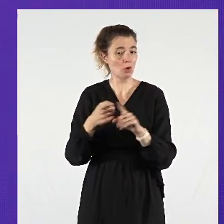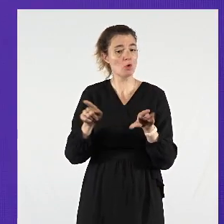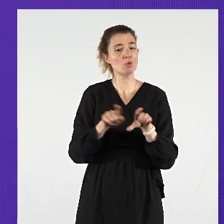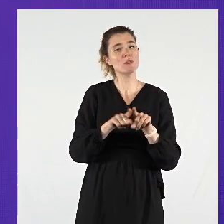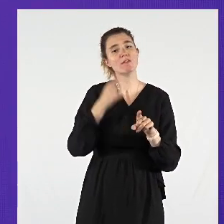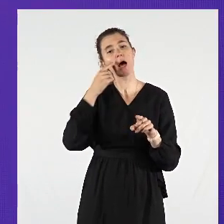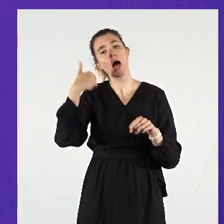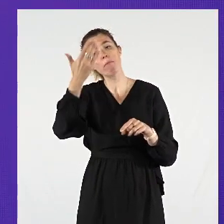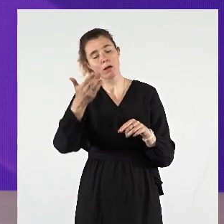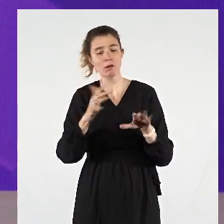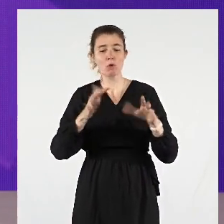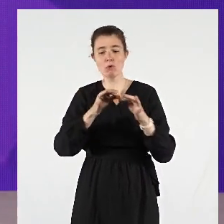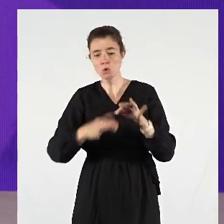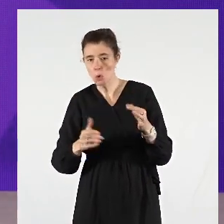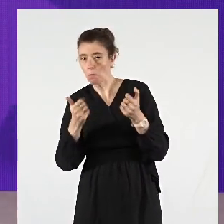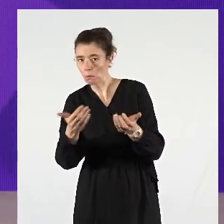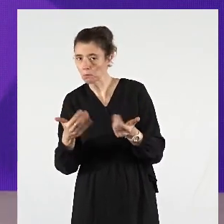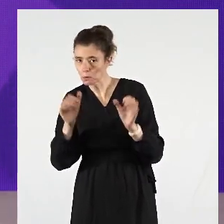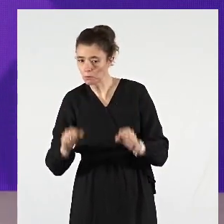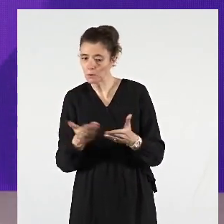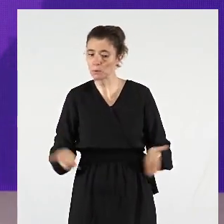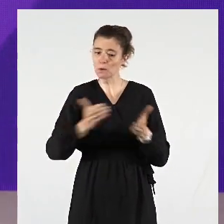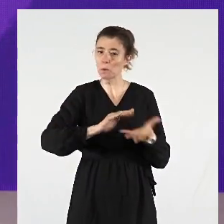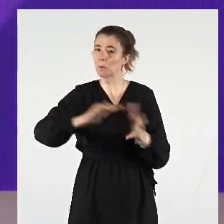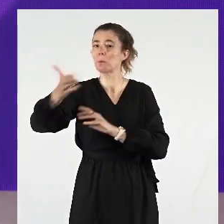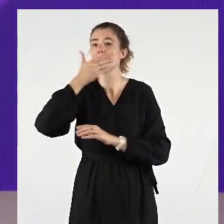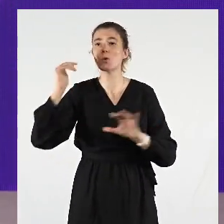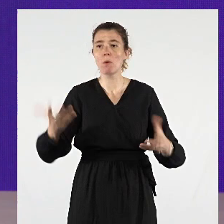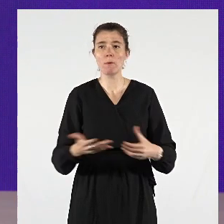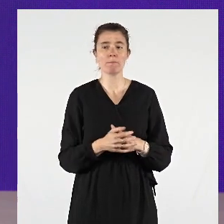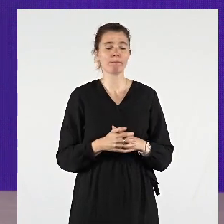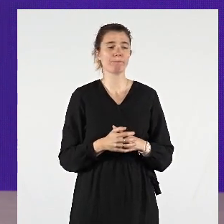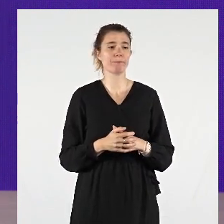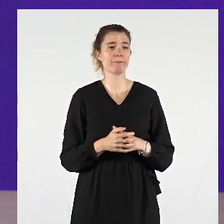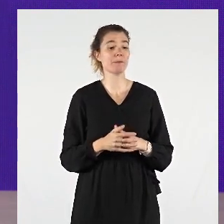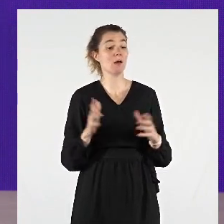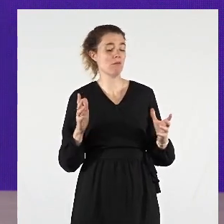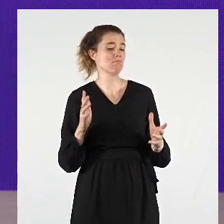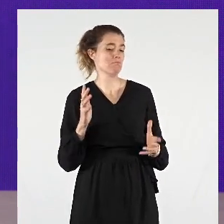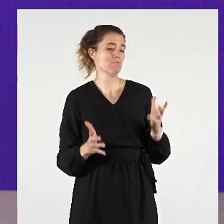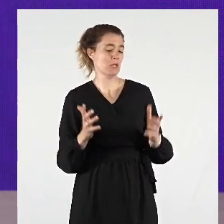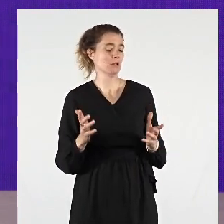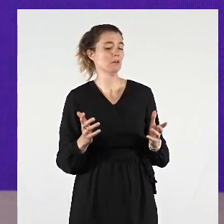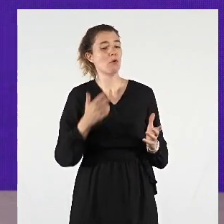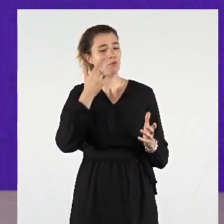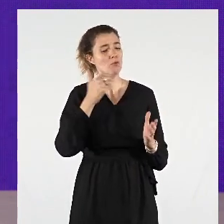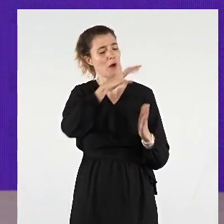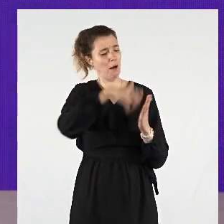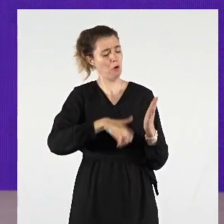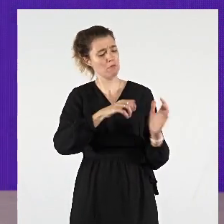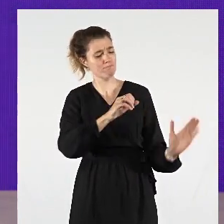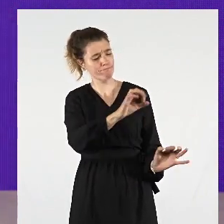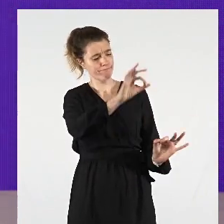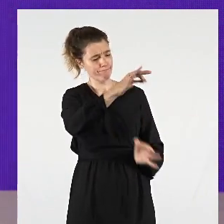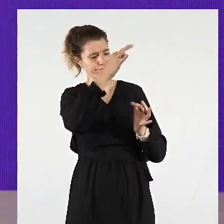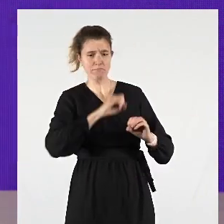la situation. Alors peut-être, on voit bien hein, le rapport clair, complet, édifiant. Et d'ailleurs, il y a déjà des questions sur comment